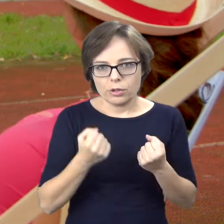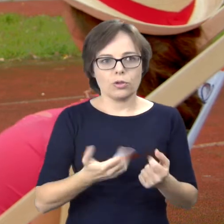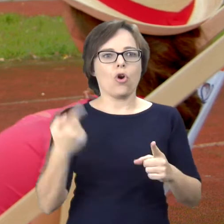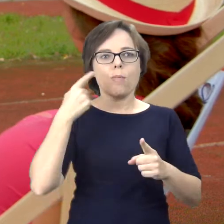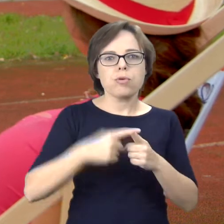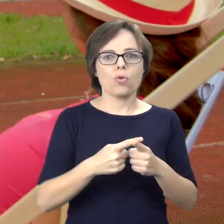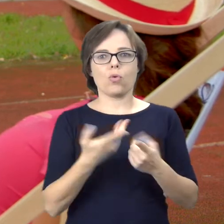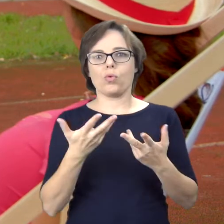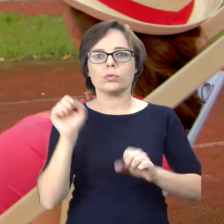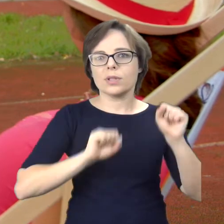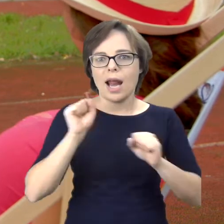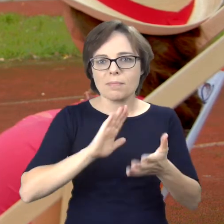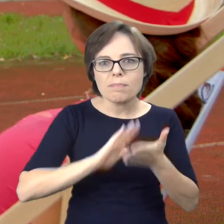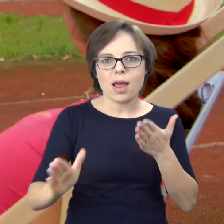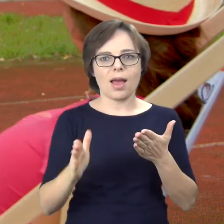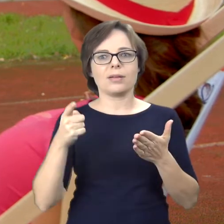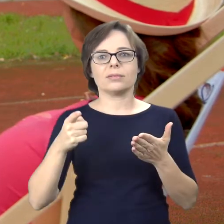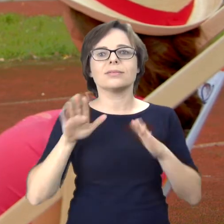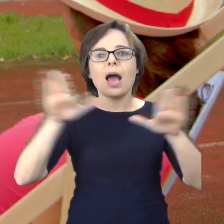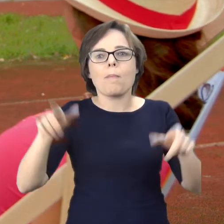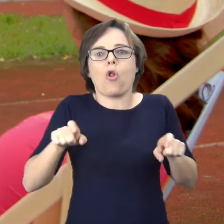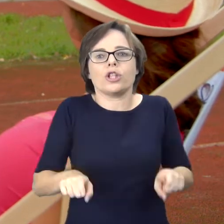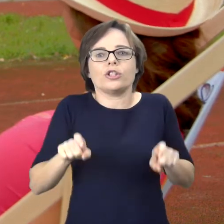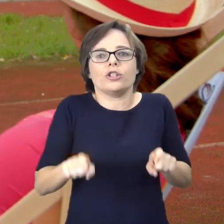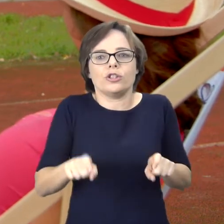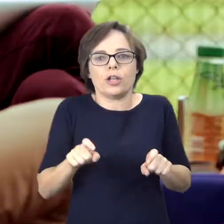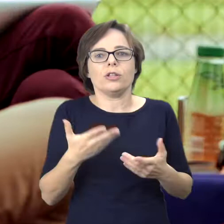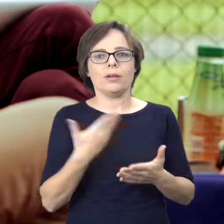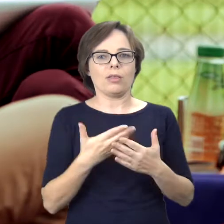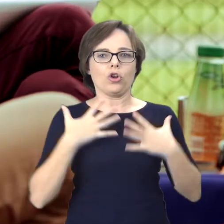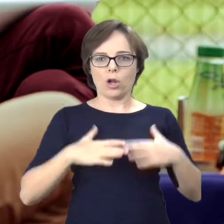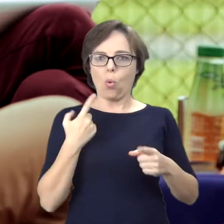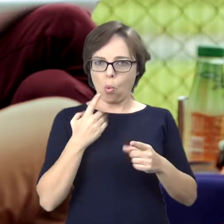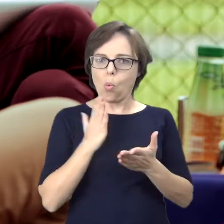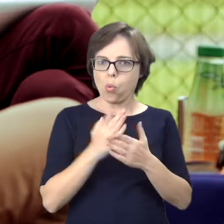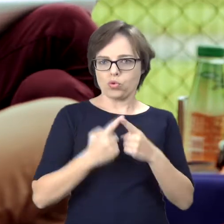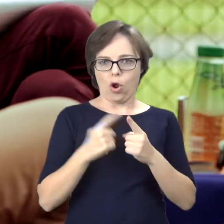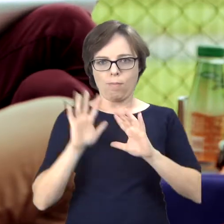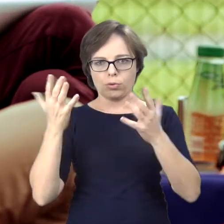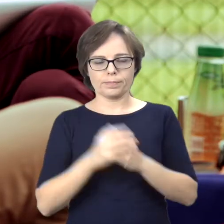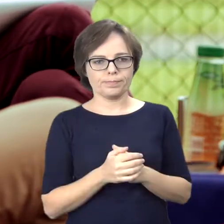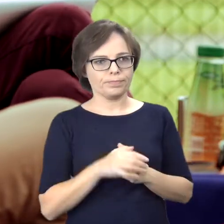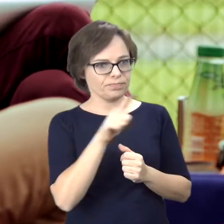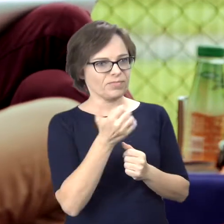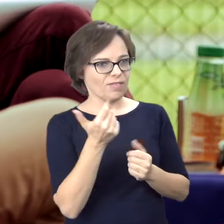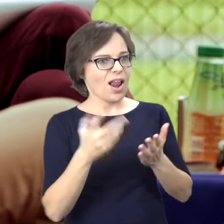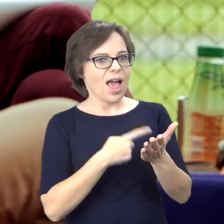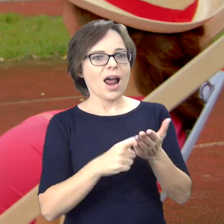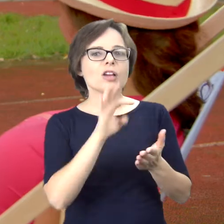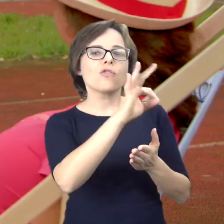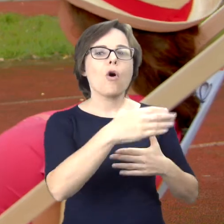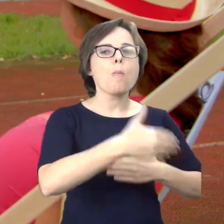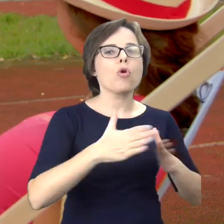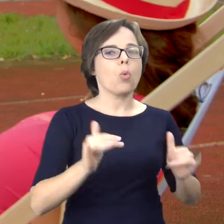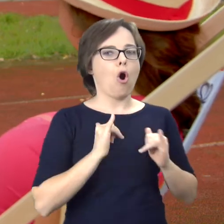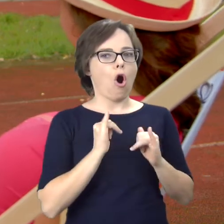tam ileś godzin w fotelu, w samolocie, no organizm się zaczął buntować trochę. Wychodziłeś ze swojej strefy komfortu wielokrotnie. Wielokrotnie, tak.